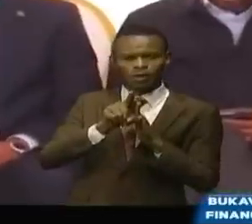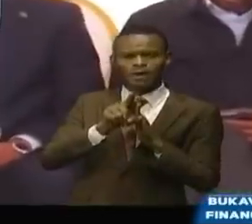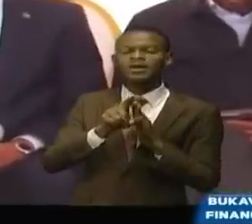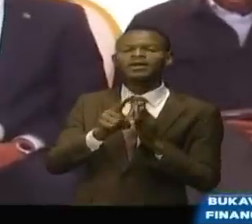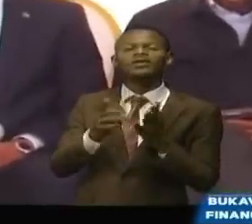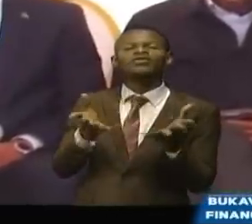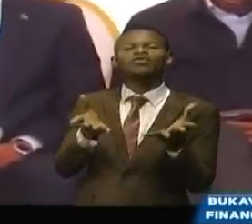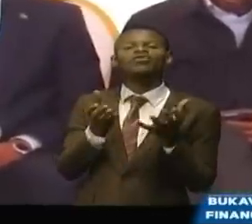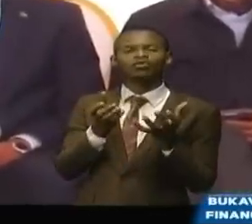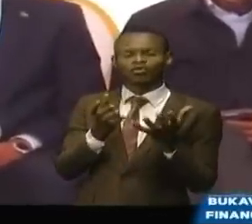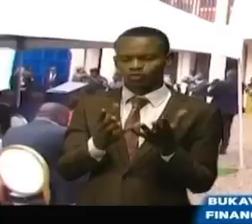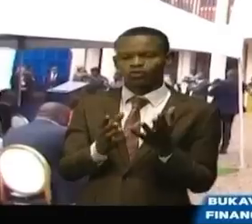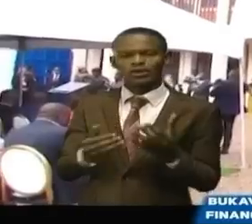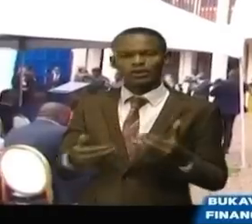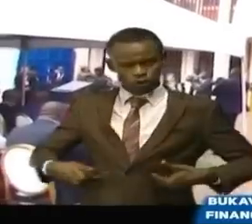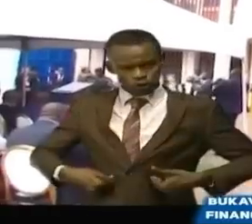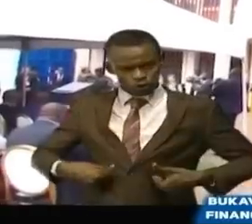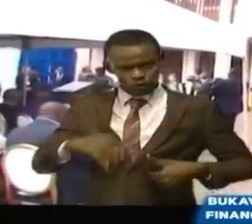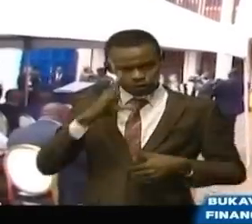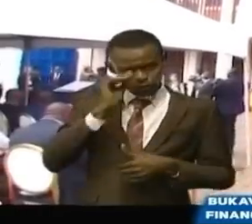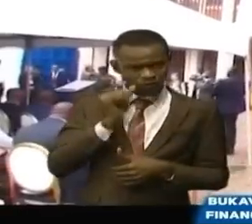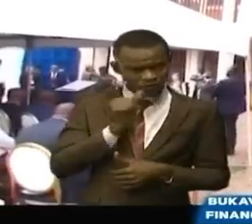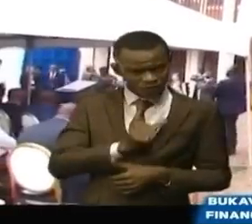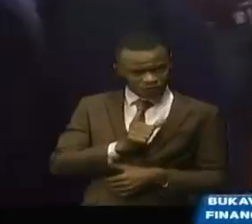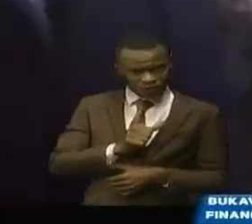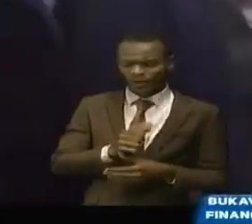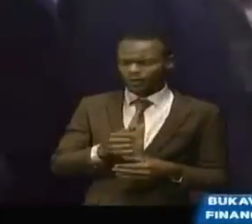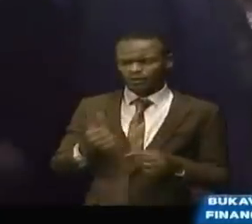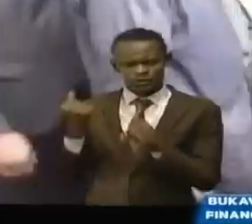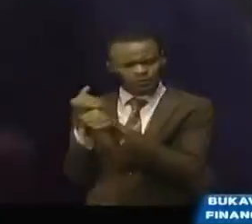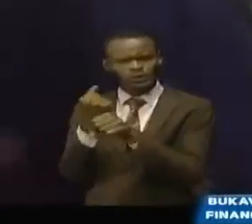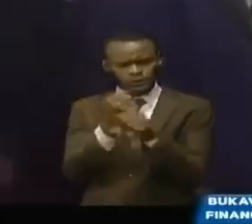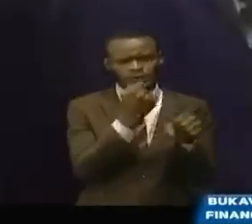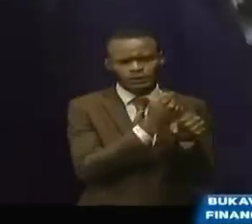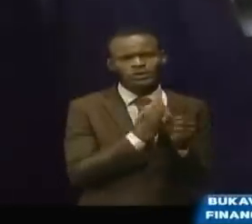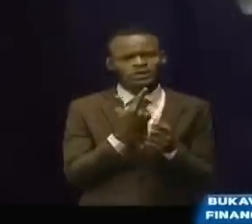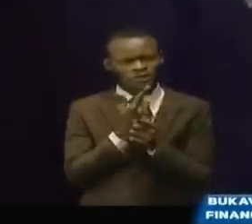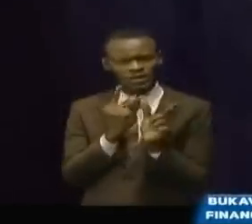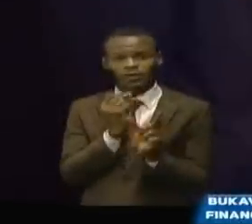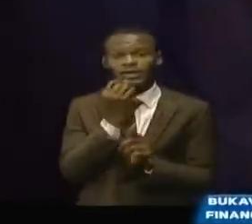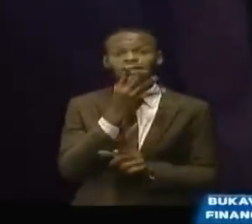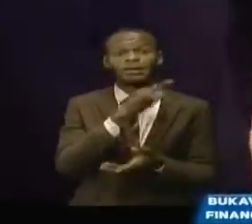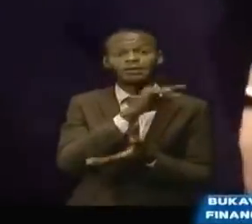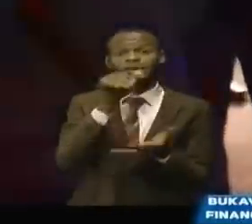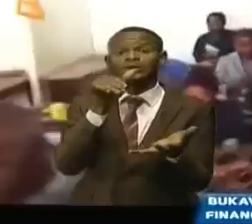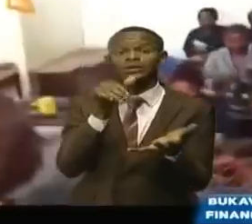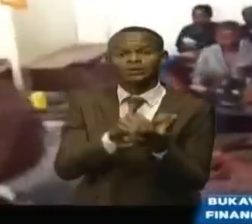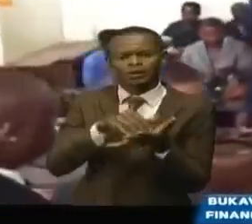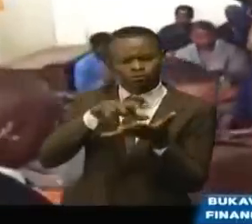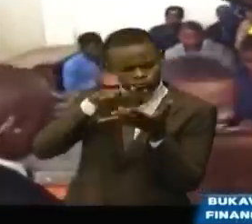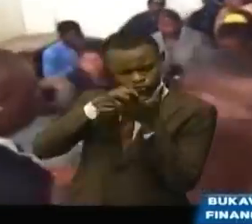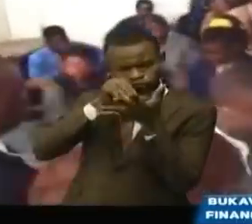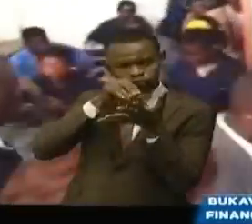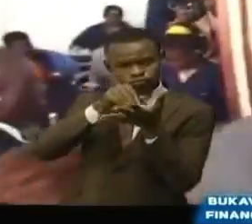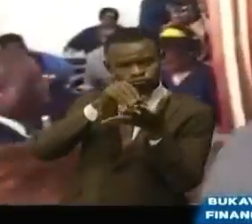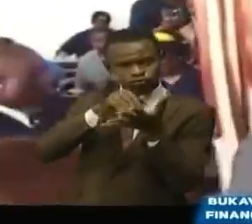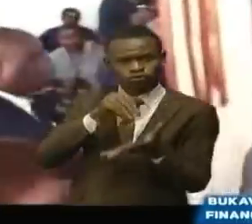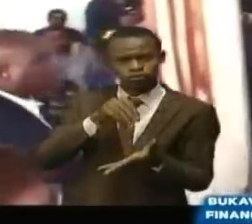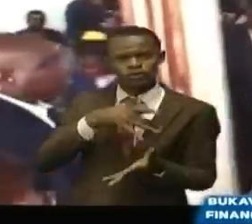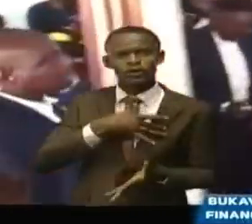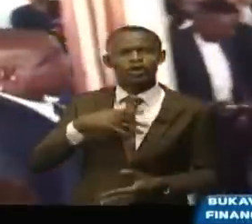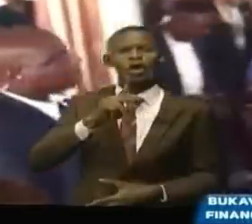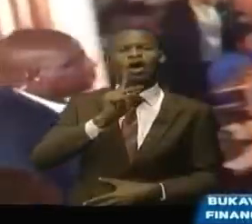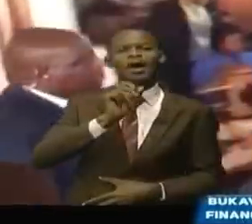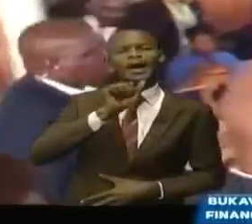garçons. Au Centre d'apprentissage professionnel et artisanal, CAPA, le président de la Confédération helvétique a été